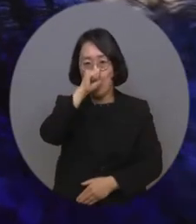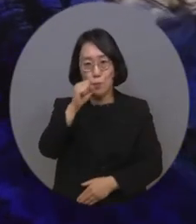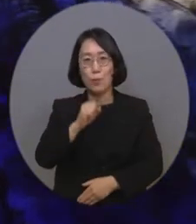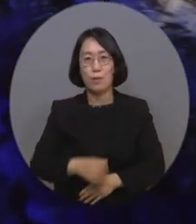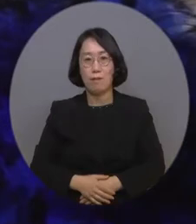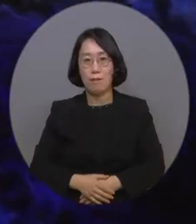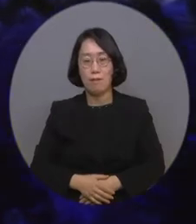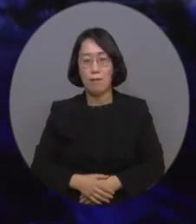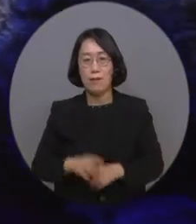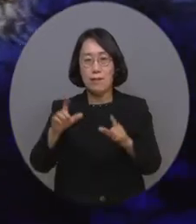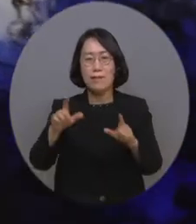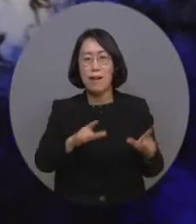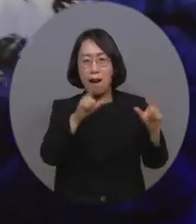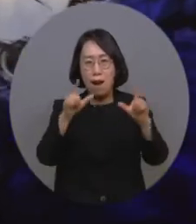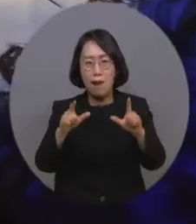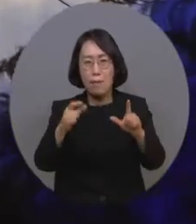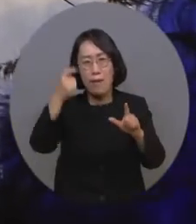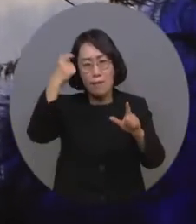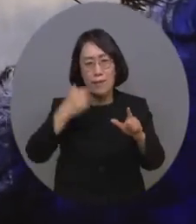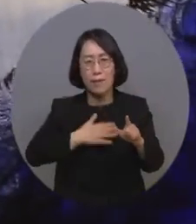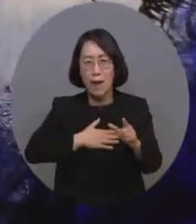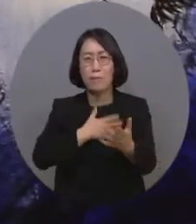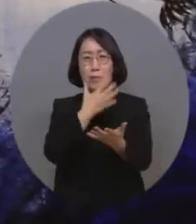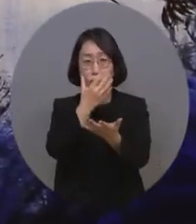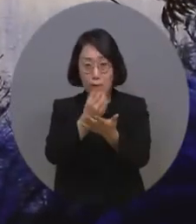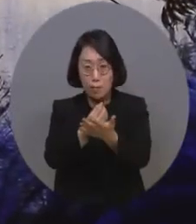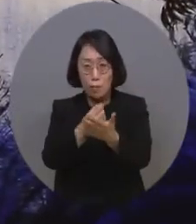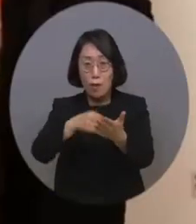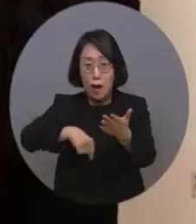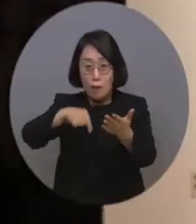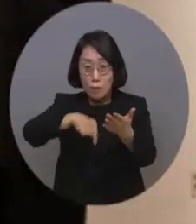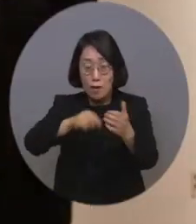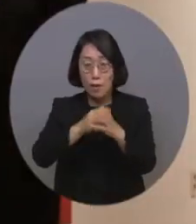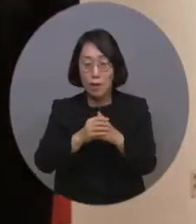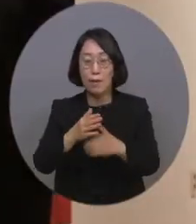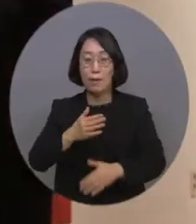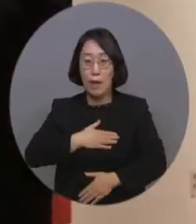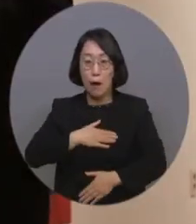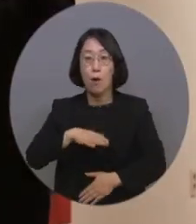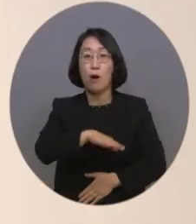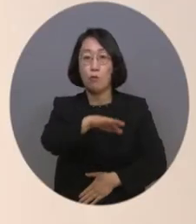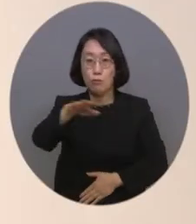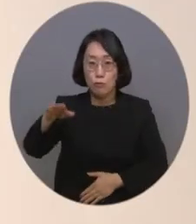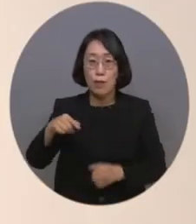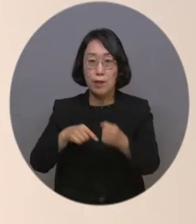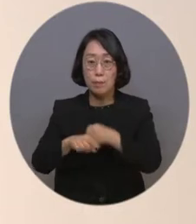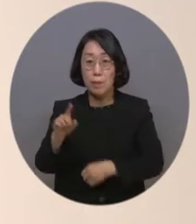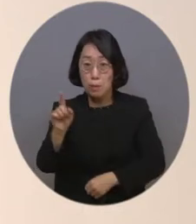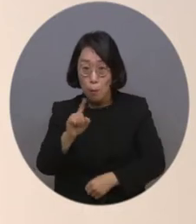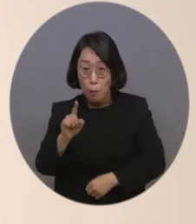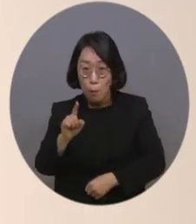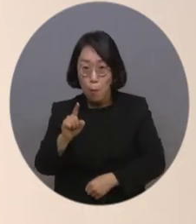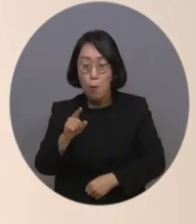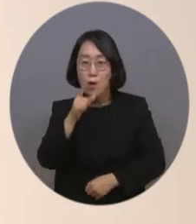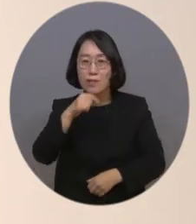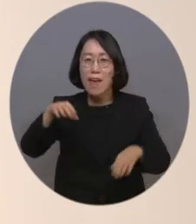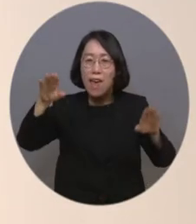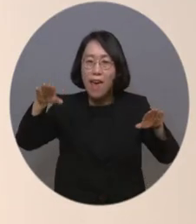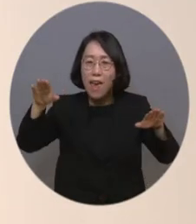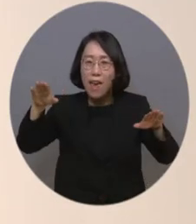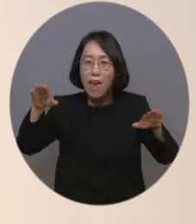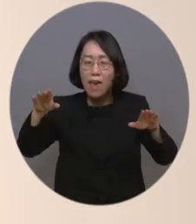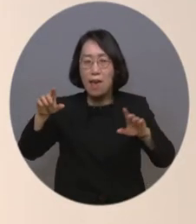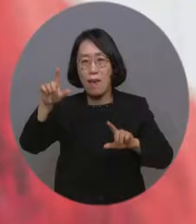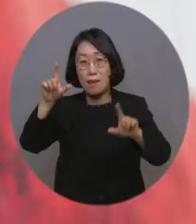삶의 희로애락을 담은 작품 속 갈대와 그 속에 담긴 나와 우리의 의미를 담은 철새의 모습에서